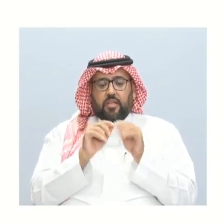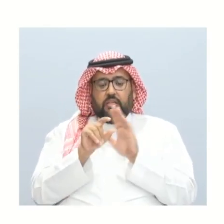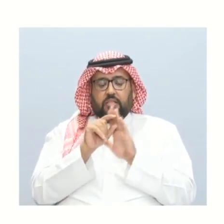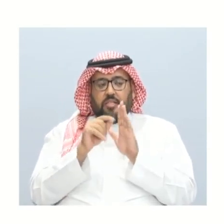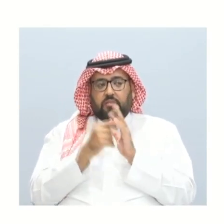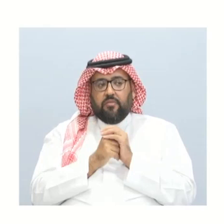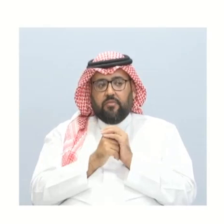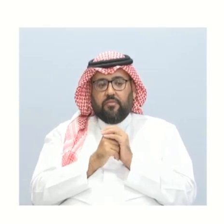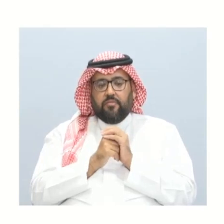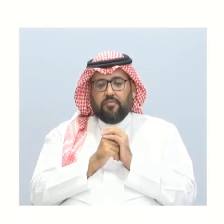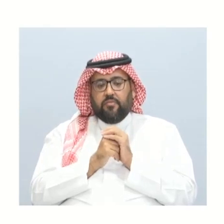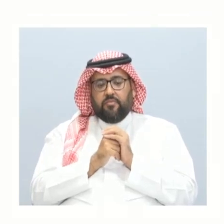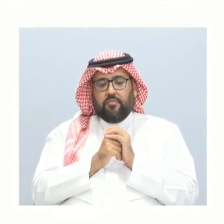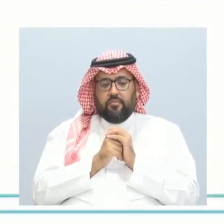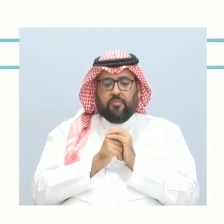الصفحه